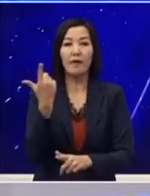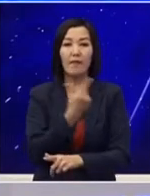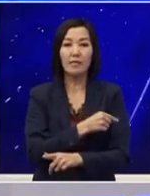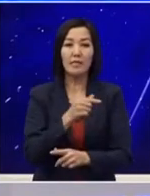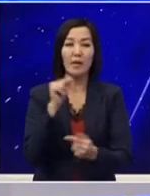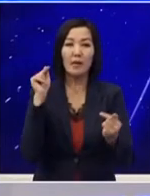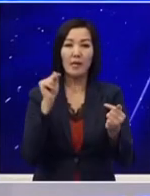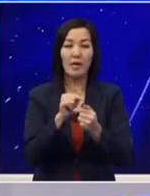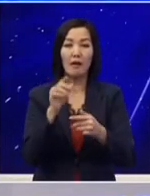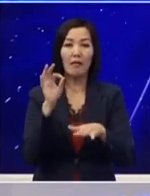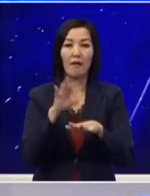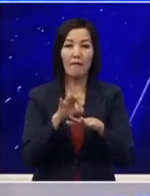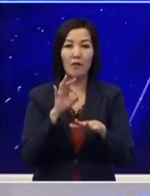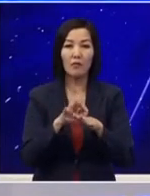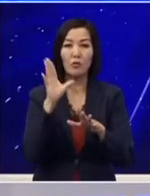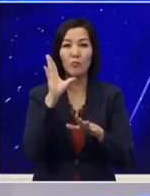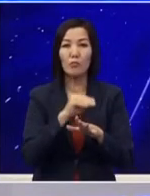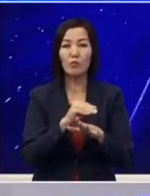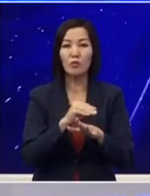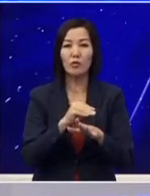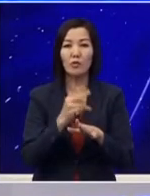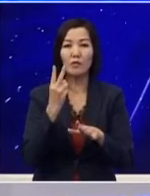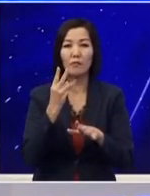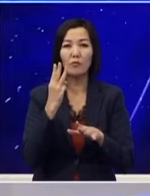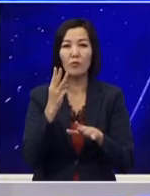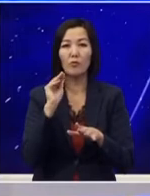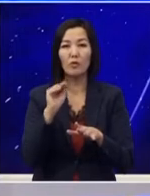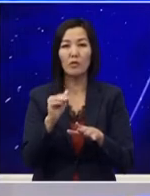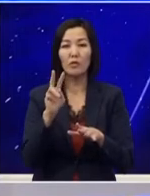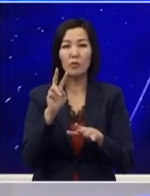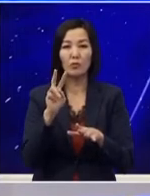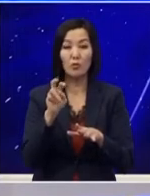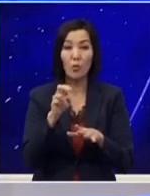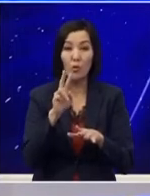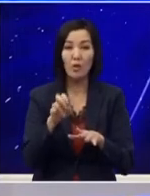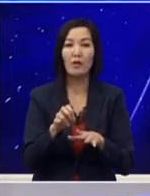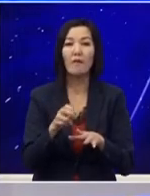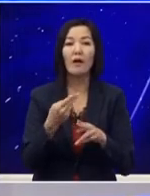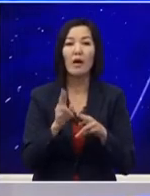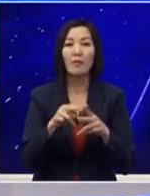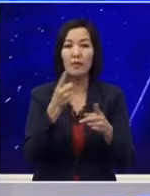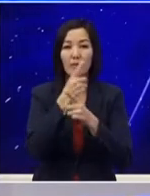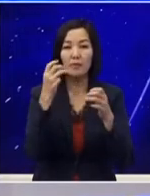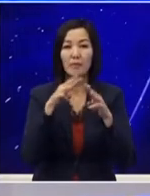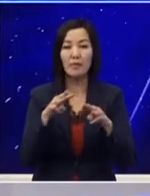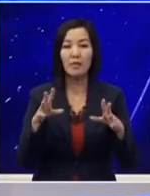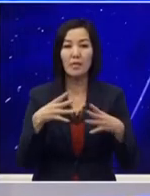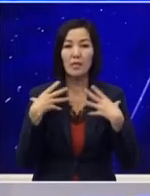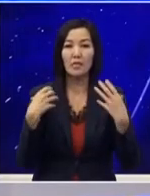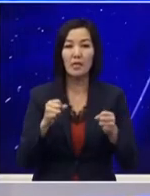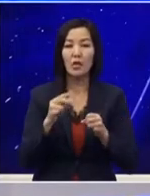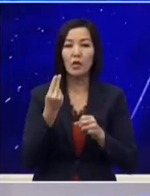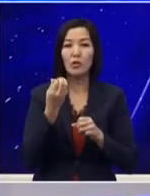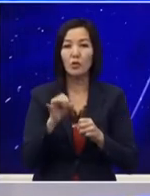Казахстанская вакцина от коронавируса может стоить порядка $2-3. Об этом заявил министр здравоохранения Алексей